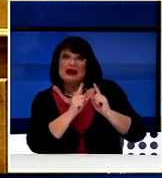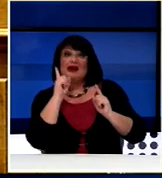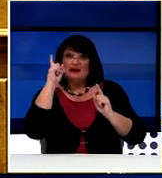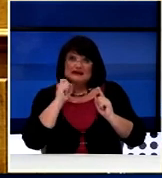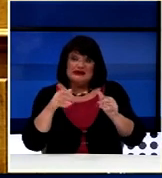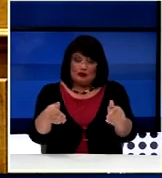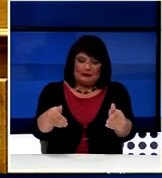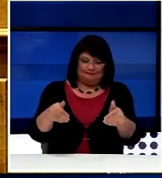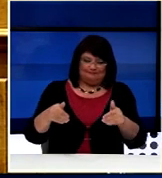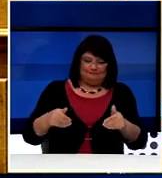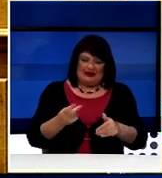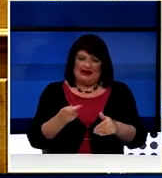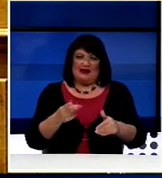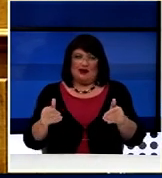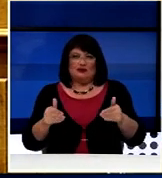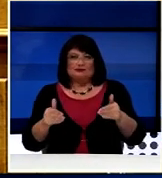είναι προωθητική.